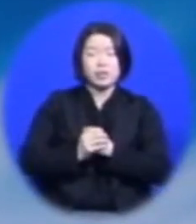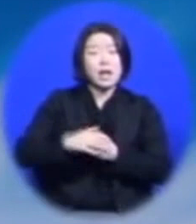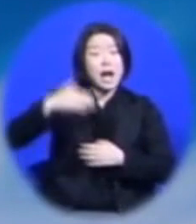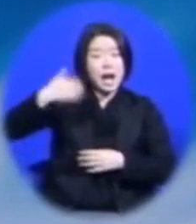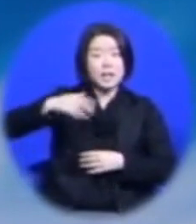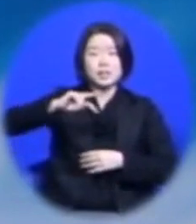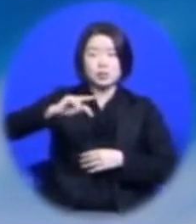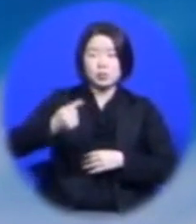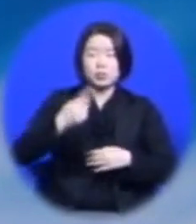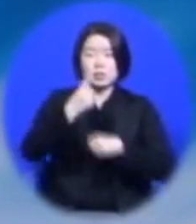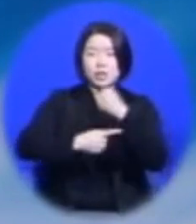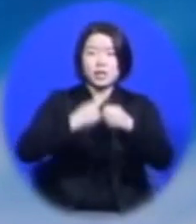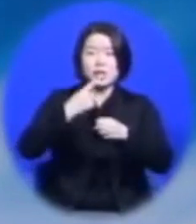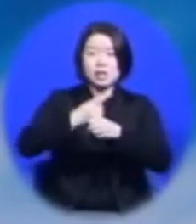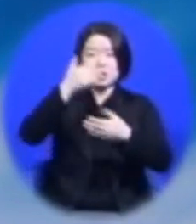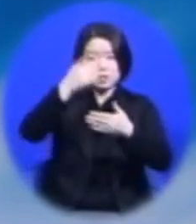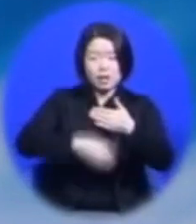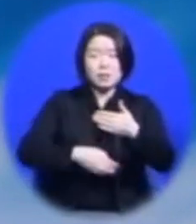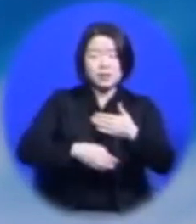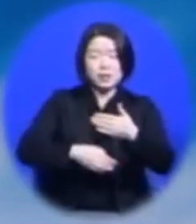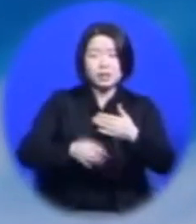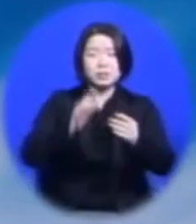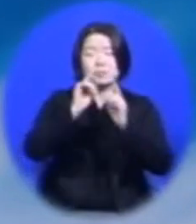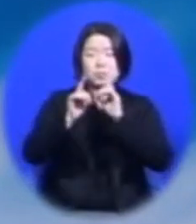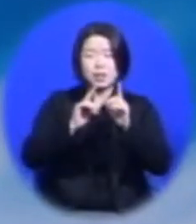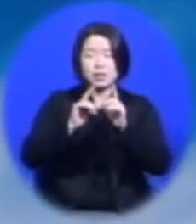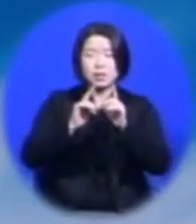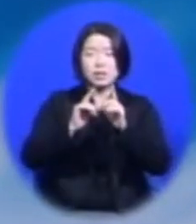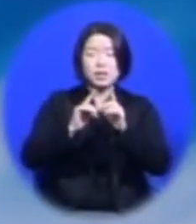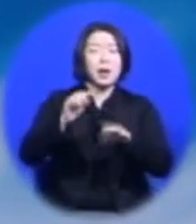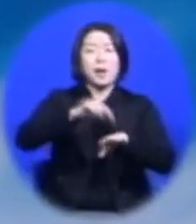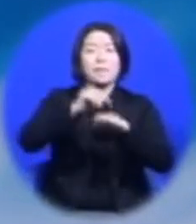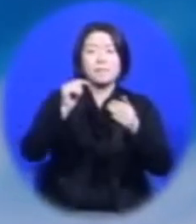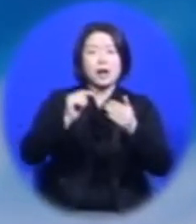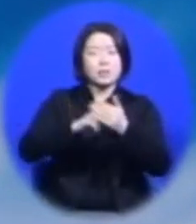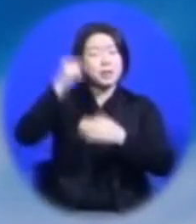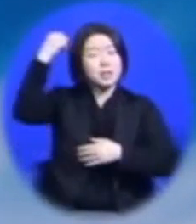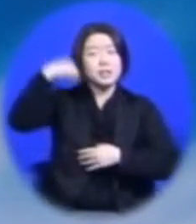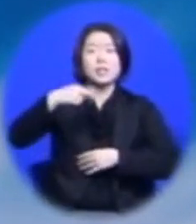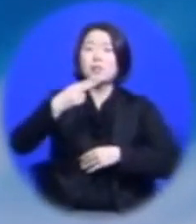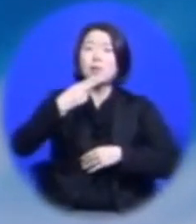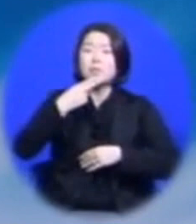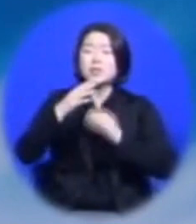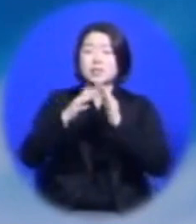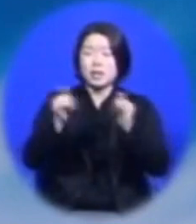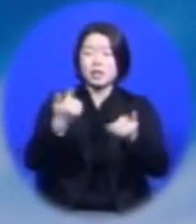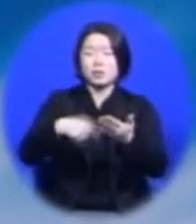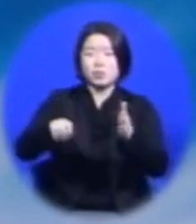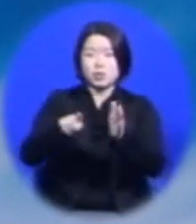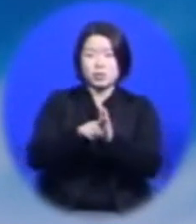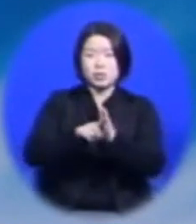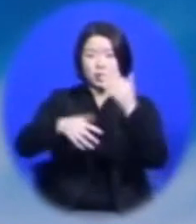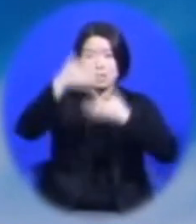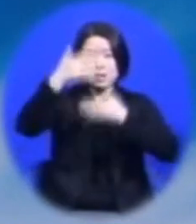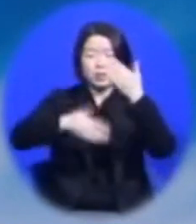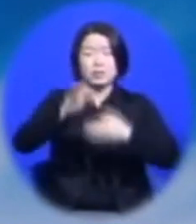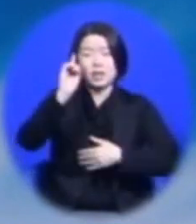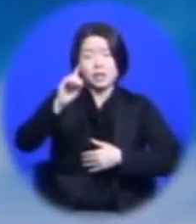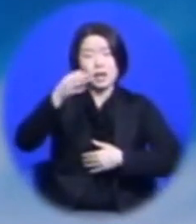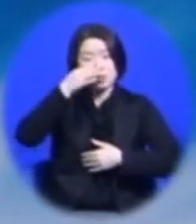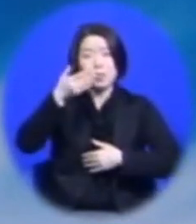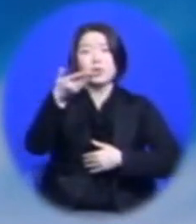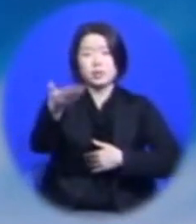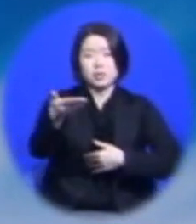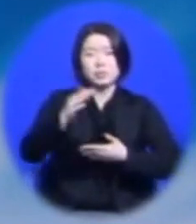아직도 1년 남았다고 하는 말이 마음에 실감이 안 되시는 분들을 위해서 영상을 하나 보여드리려고